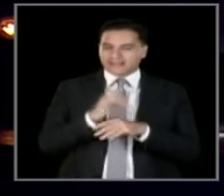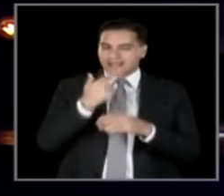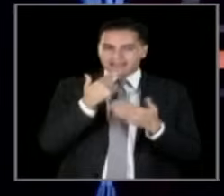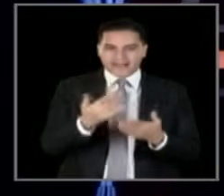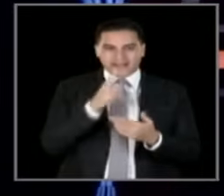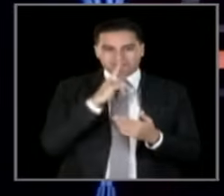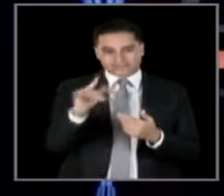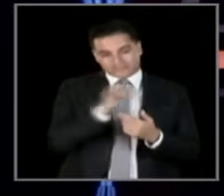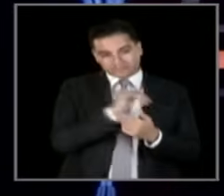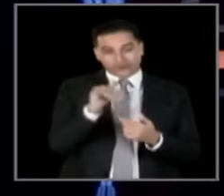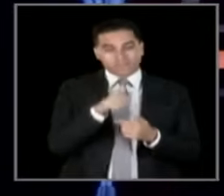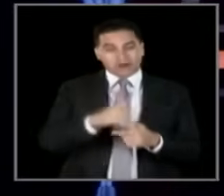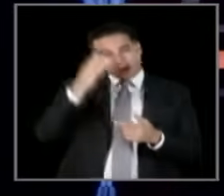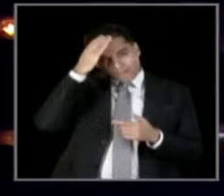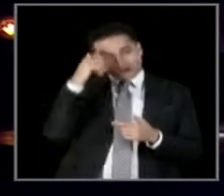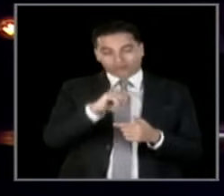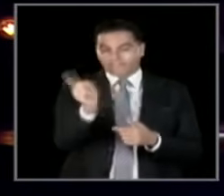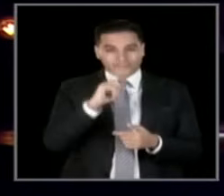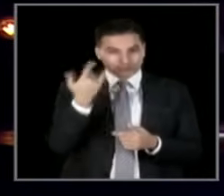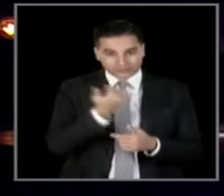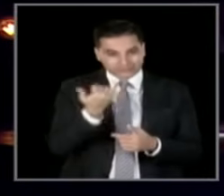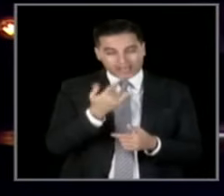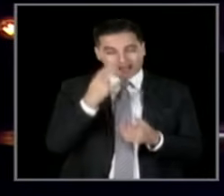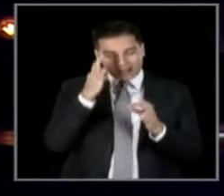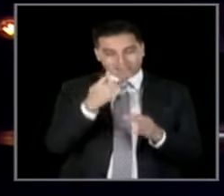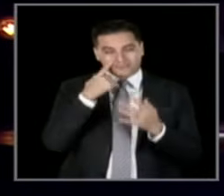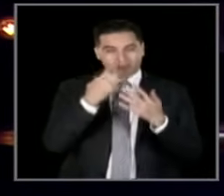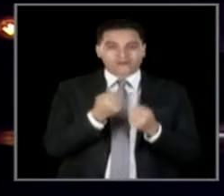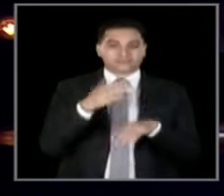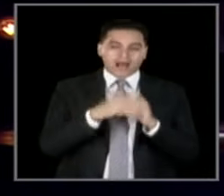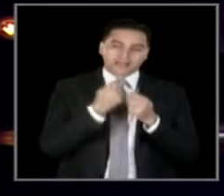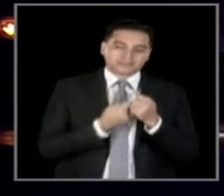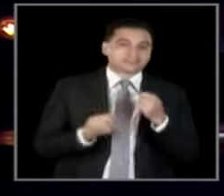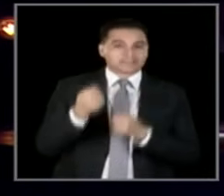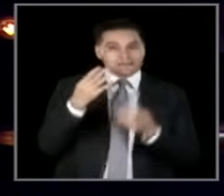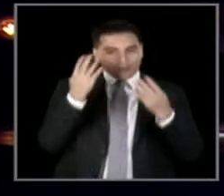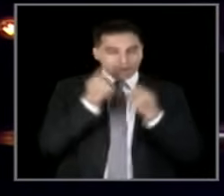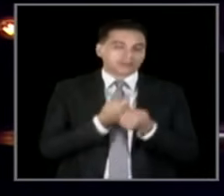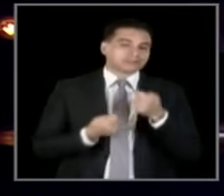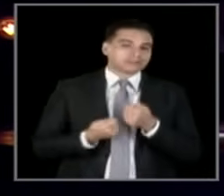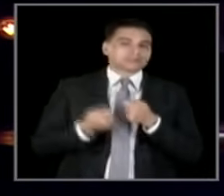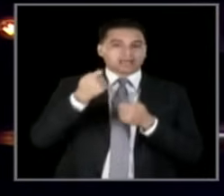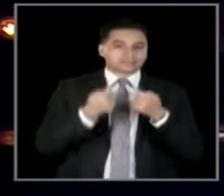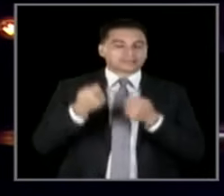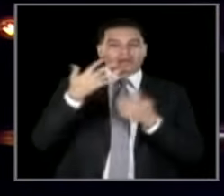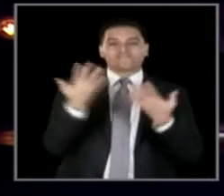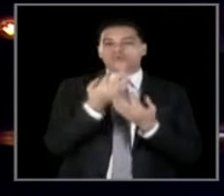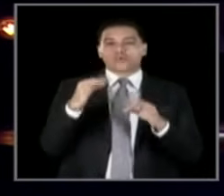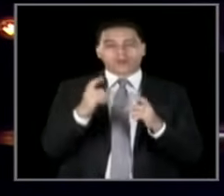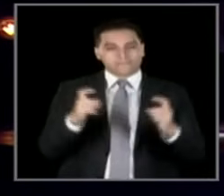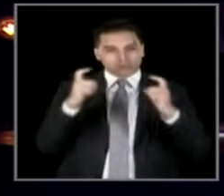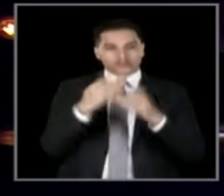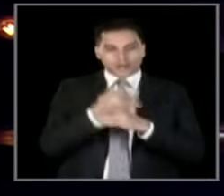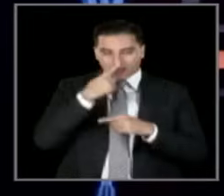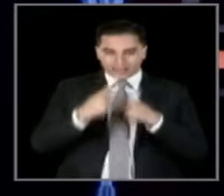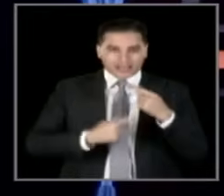ولكن العباقرة مش سهل، لازم نحافظ على أدائنا في كل الماتشات عشان نعرف